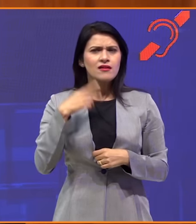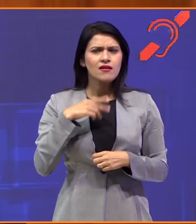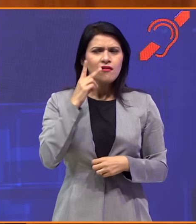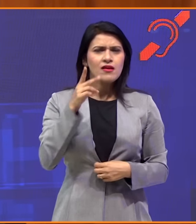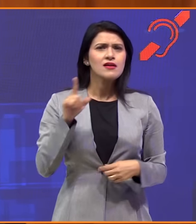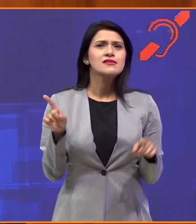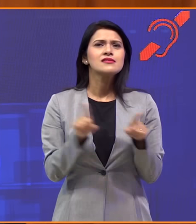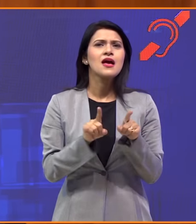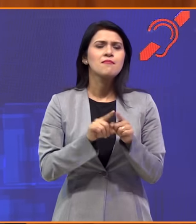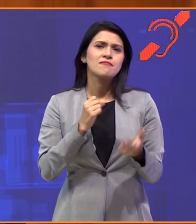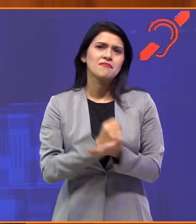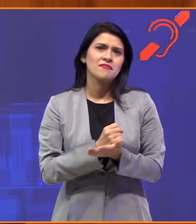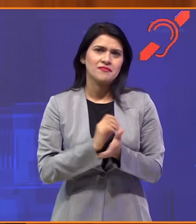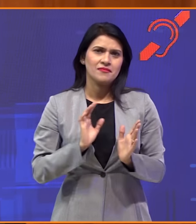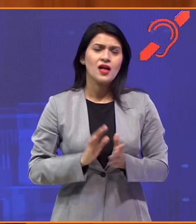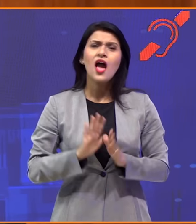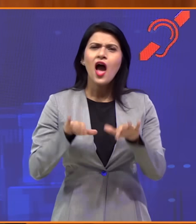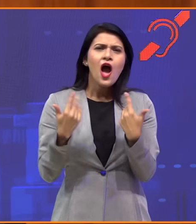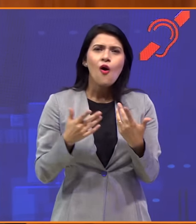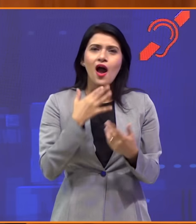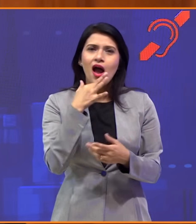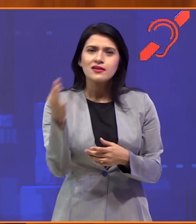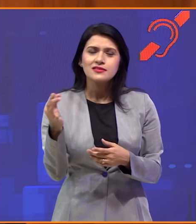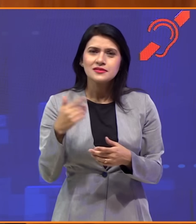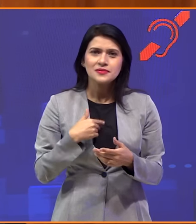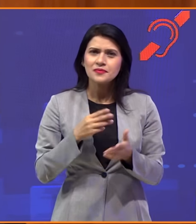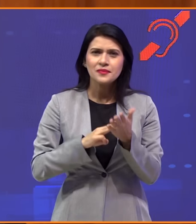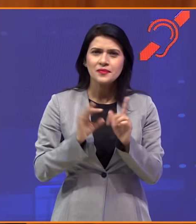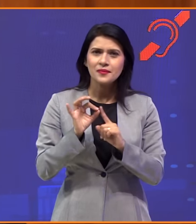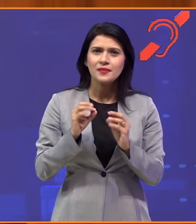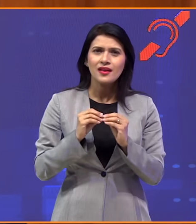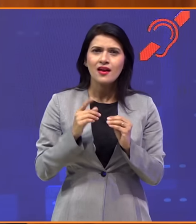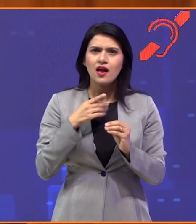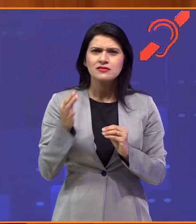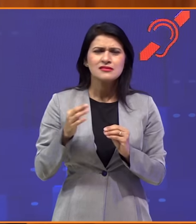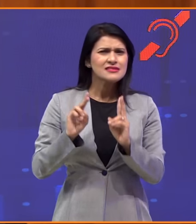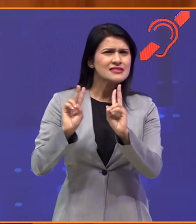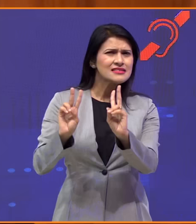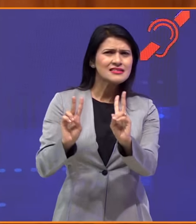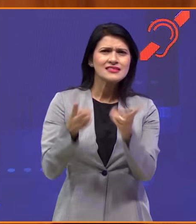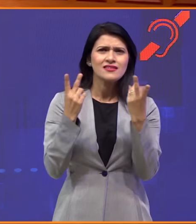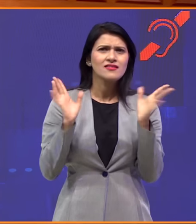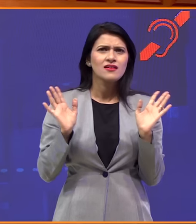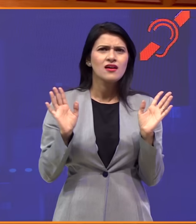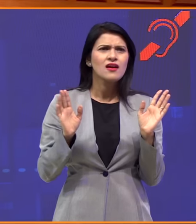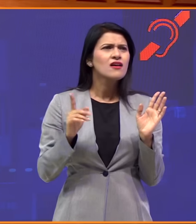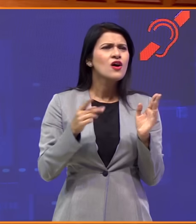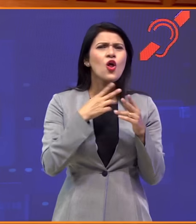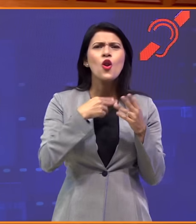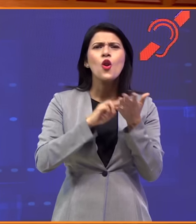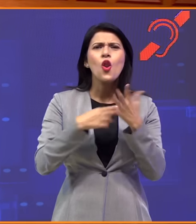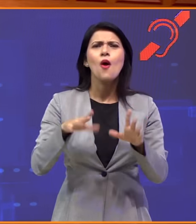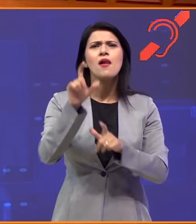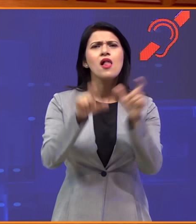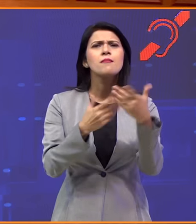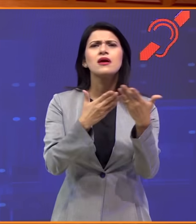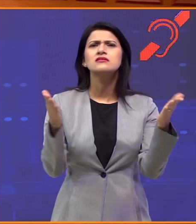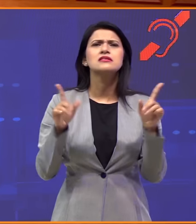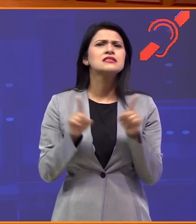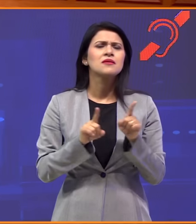वैसा होना चाहिए मैंने कहा कैसा तो उसने कहा आड़ा टेढ़ा जैसे आम आदमी होता है मैंने कहा ठीक